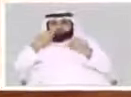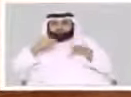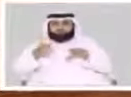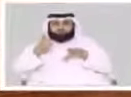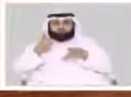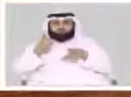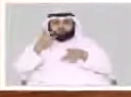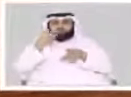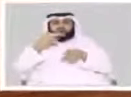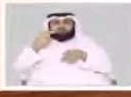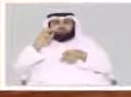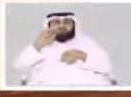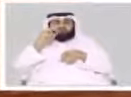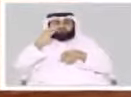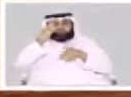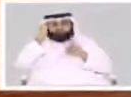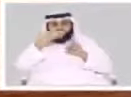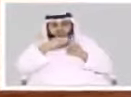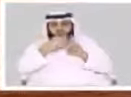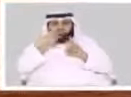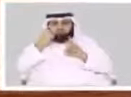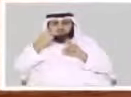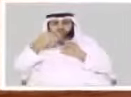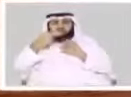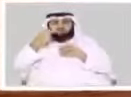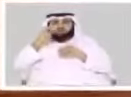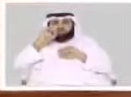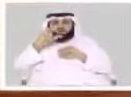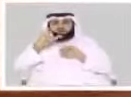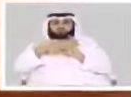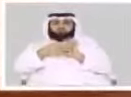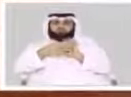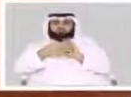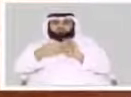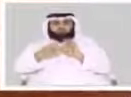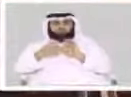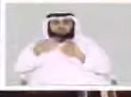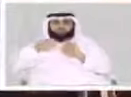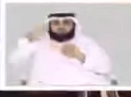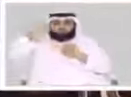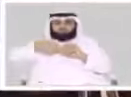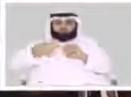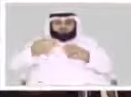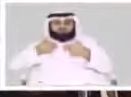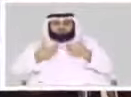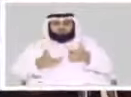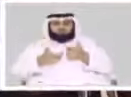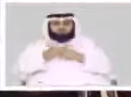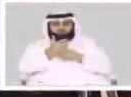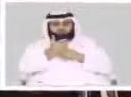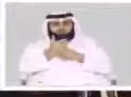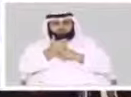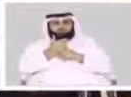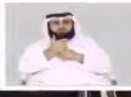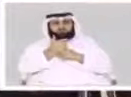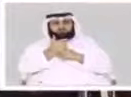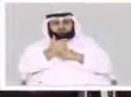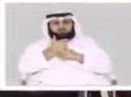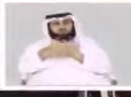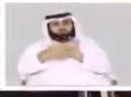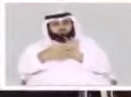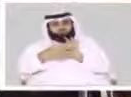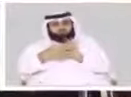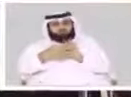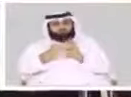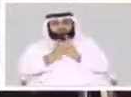وبينك عقد وكذبت علي، بيني وبينك عقد فلم تفي، صدقت، اشتريت مني ولم توفلي، صدقت، عاهدتني